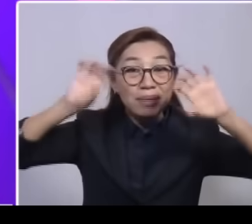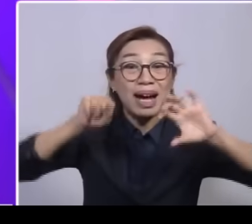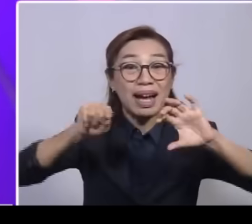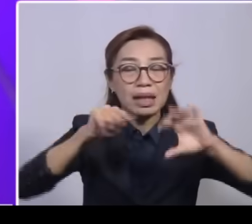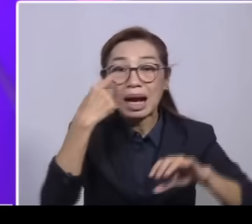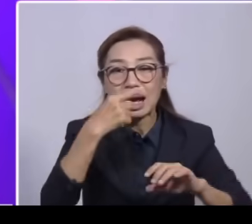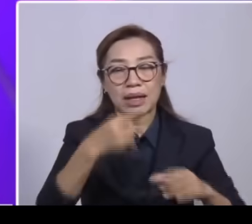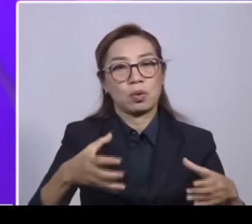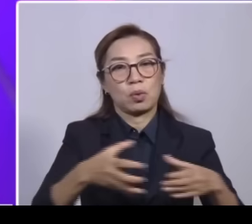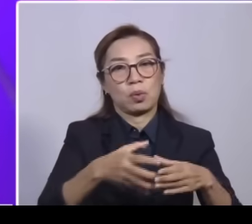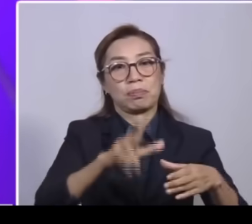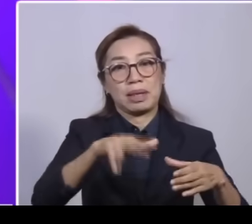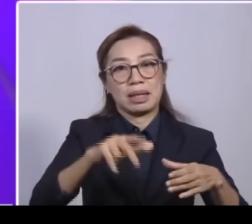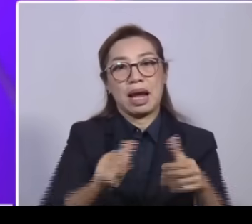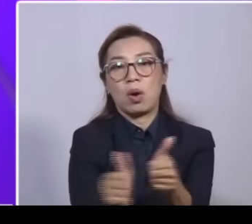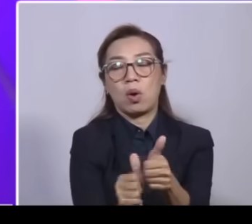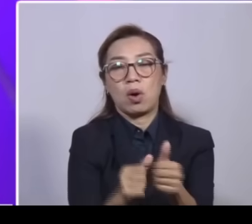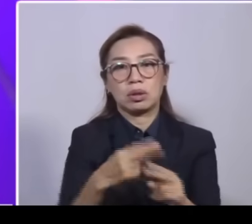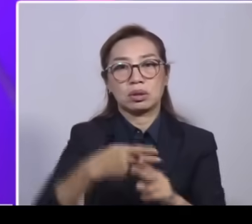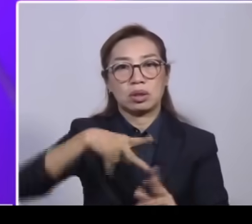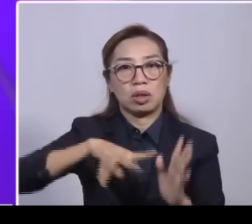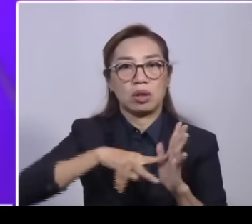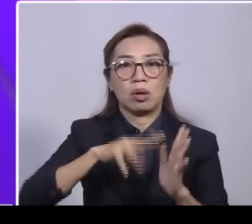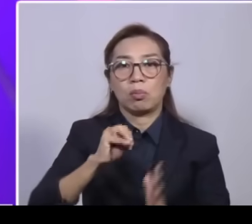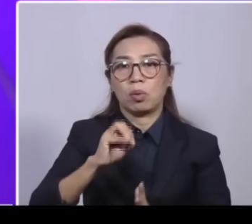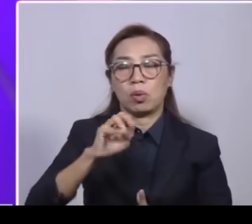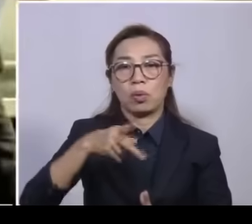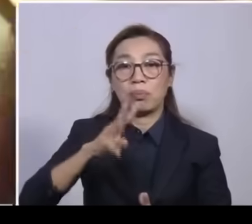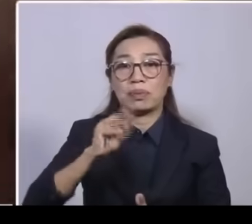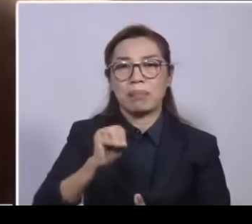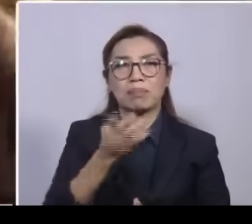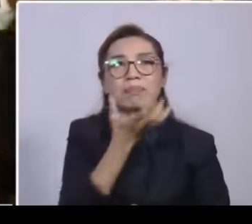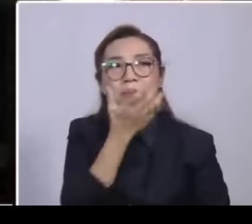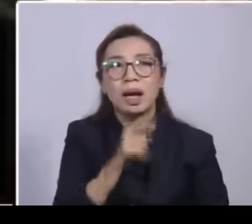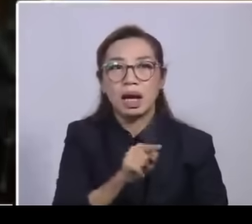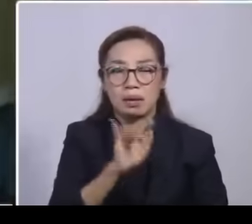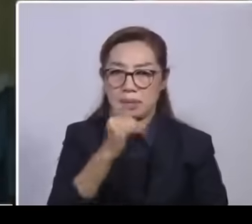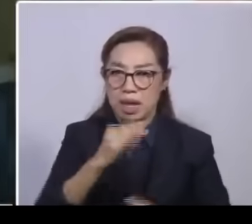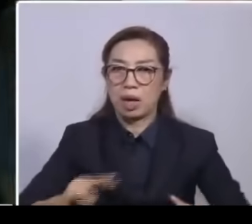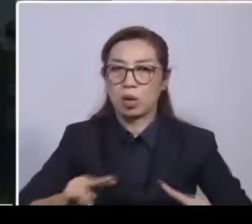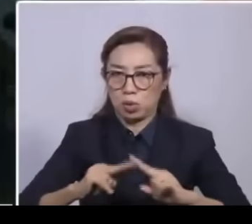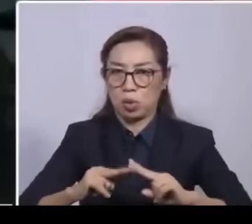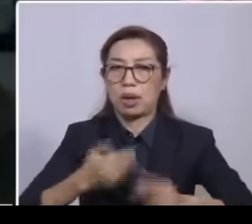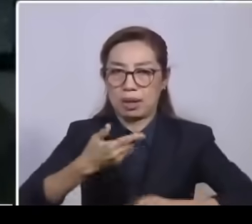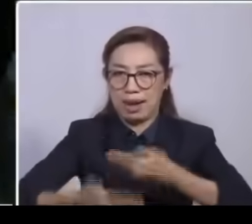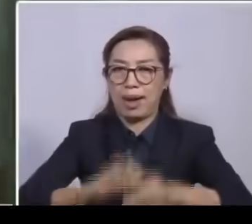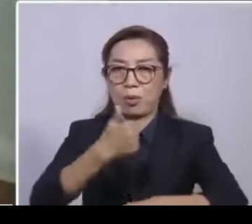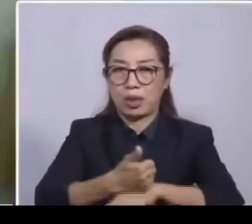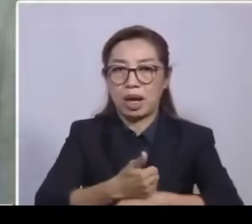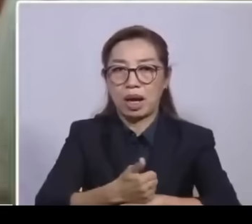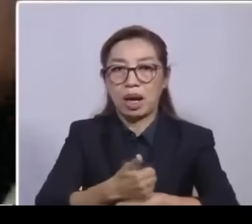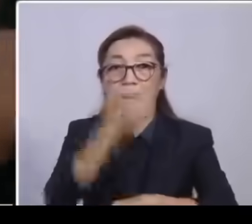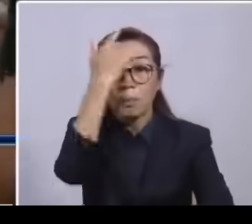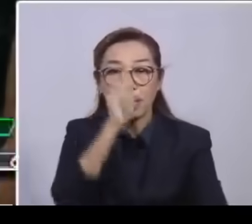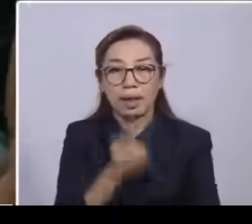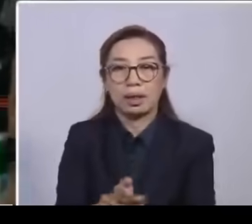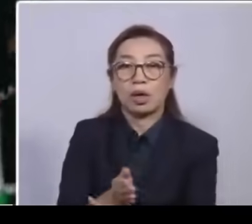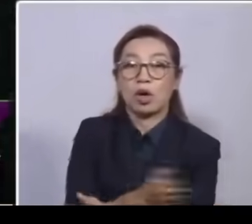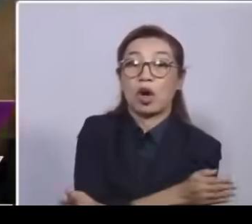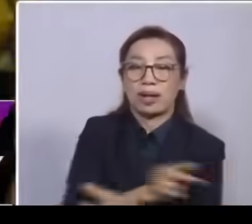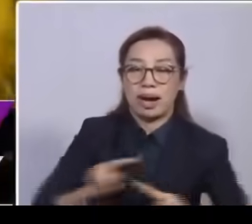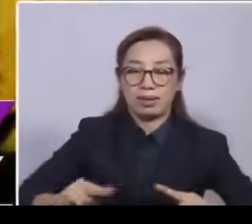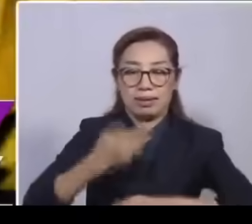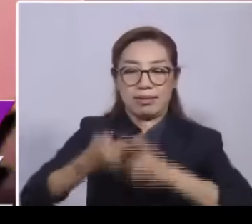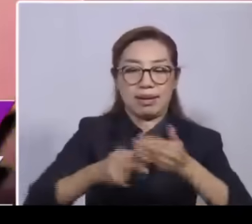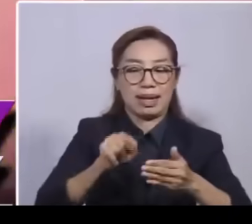ค่ะน่าจะไปนั่งอยู่รัฐมนตรีว่าการกระทรวงพาณิชย์นั่นหมายความว่าอะไรก่อนหน้านี้มันมีผลออกมาว่าพาณิชย์